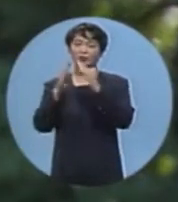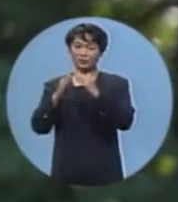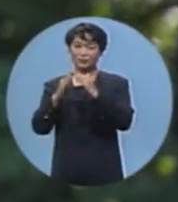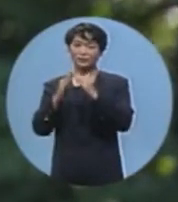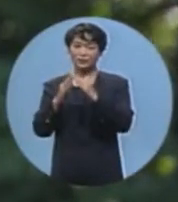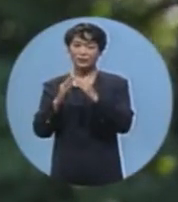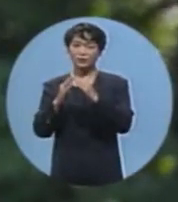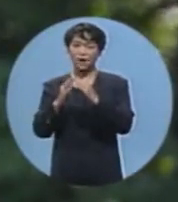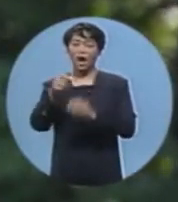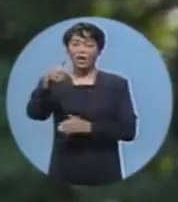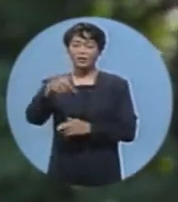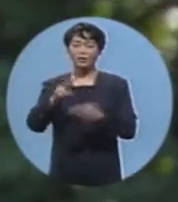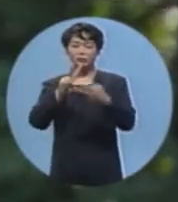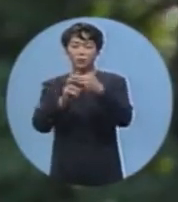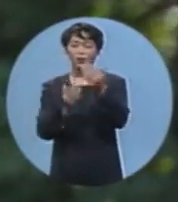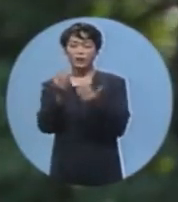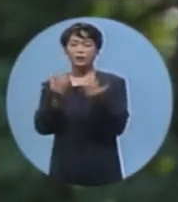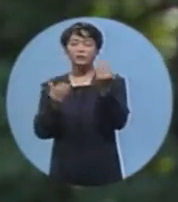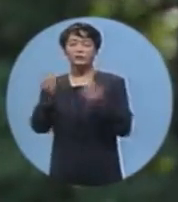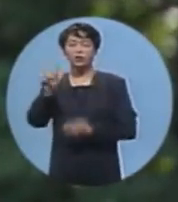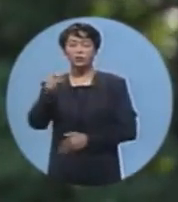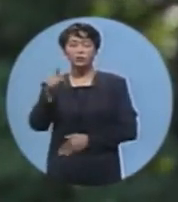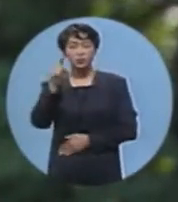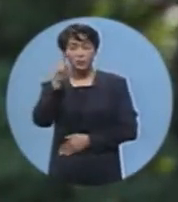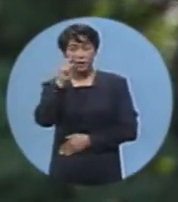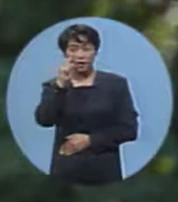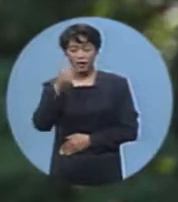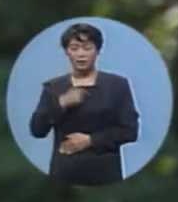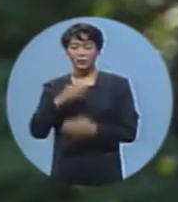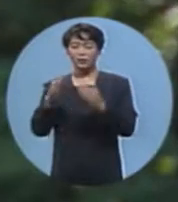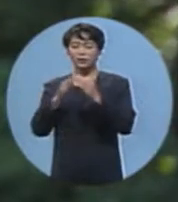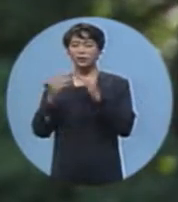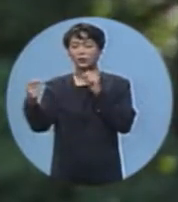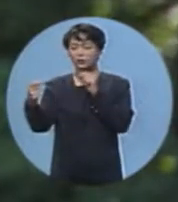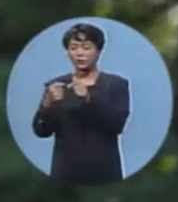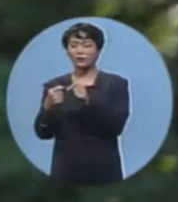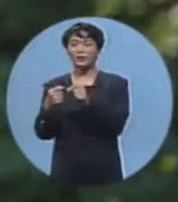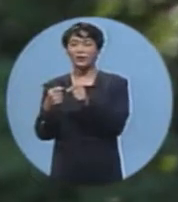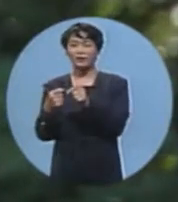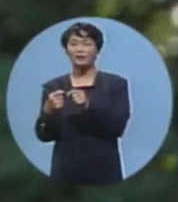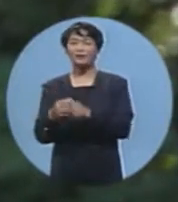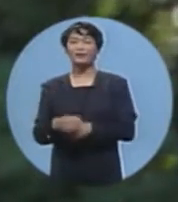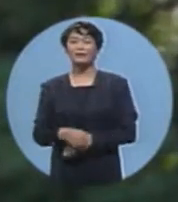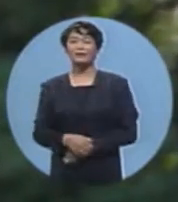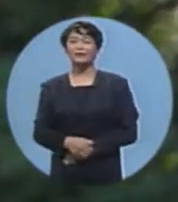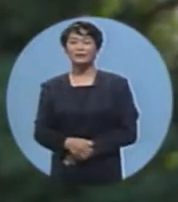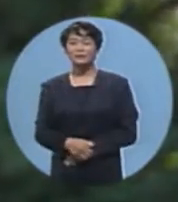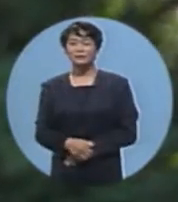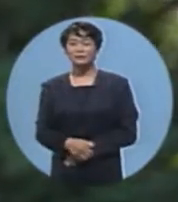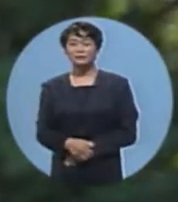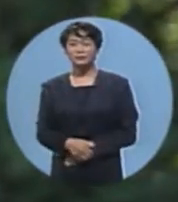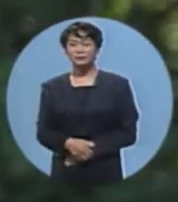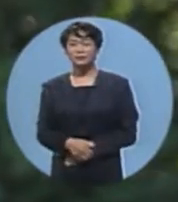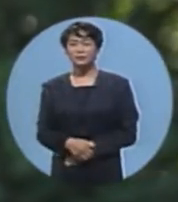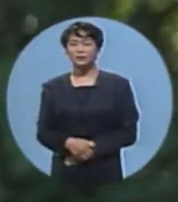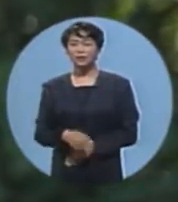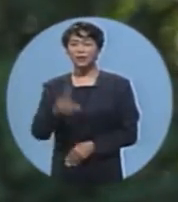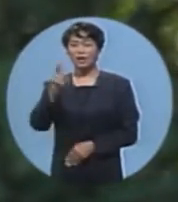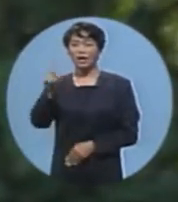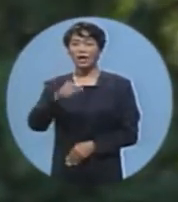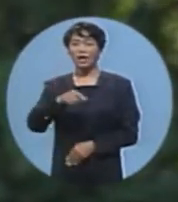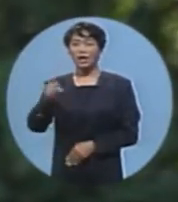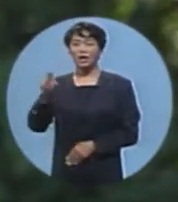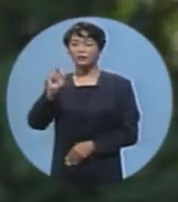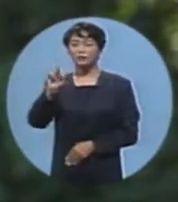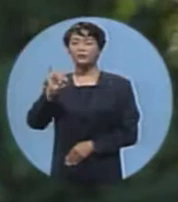下井草五丁目ってんだから、うちから近いよ、こりゃ。へえ、完成年間